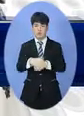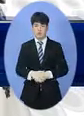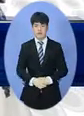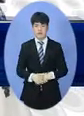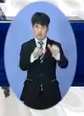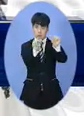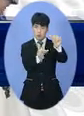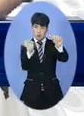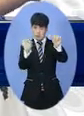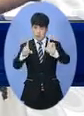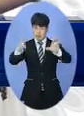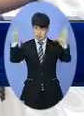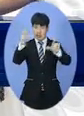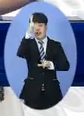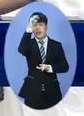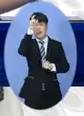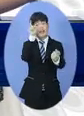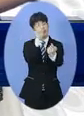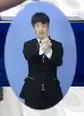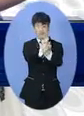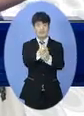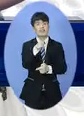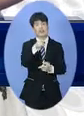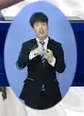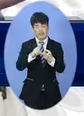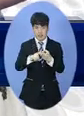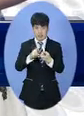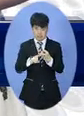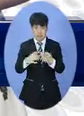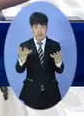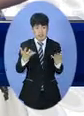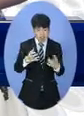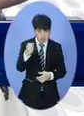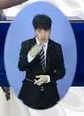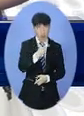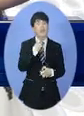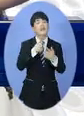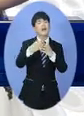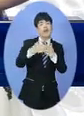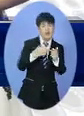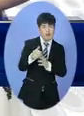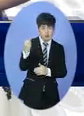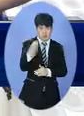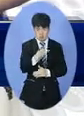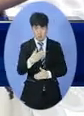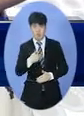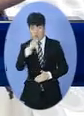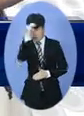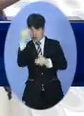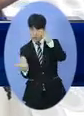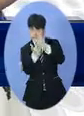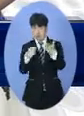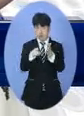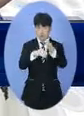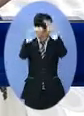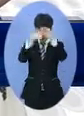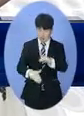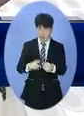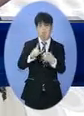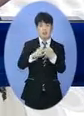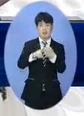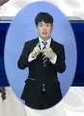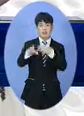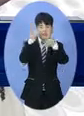있는데요. 지난 10일에는 경찰과의 만남을 통해 경찰관에 대한 업무와 현장 경험, 경찰관이 되는 과정 등을